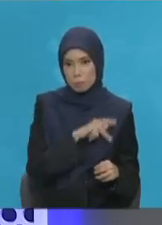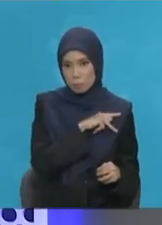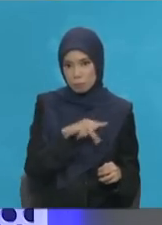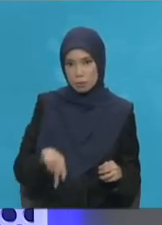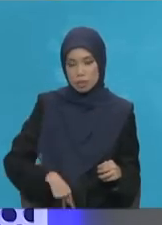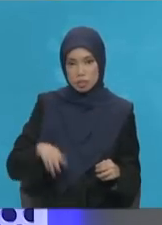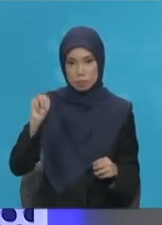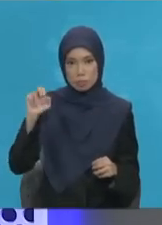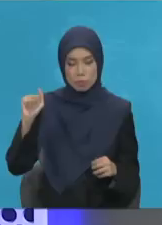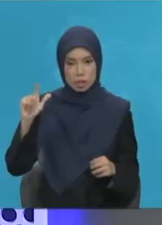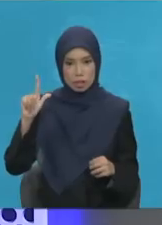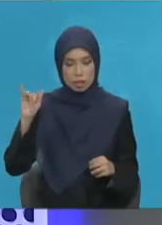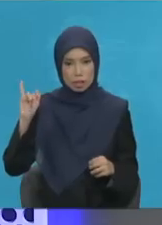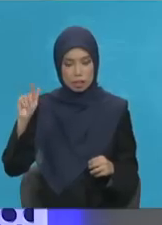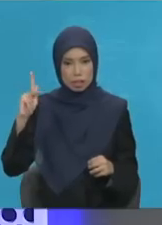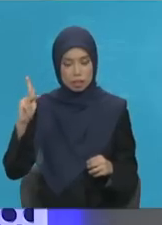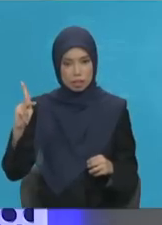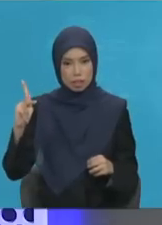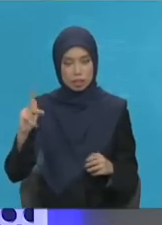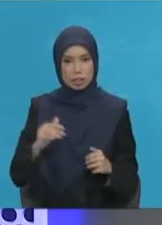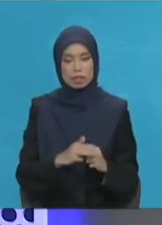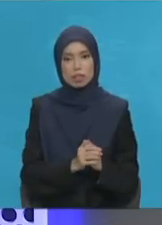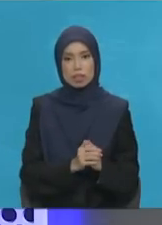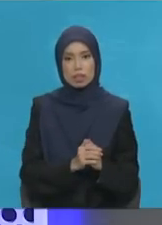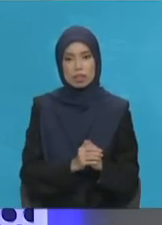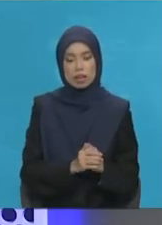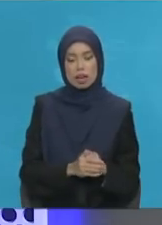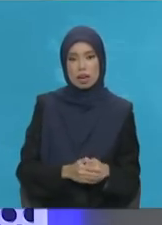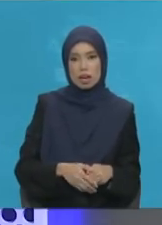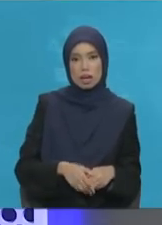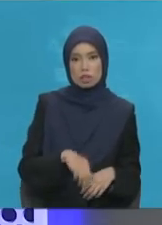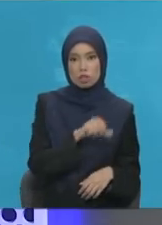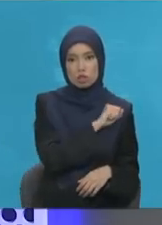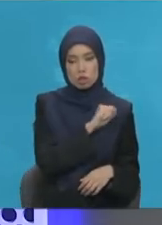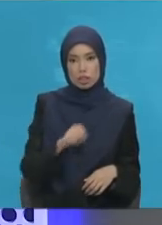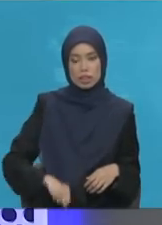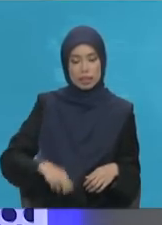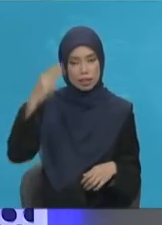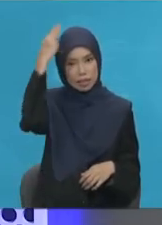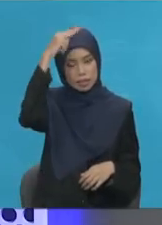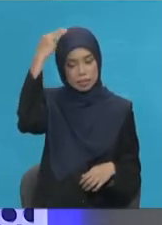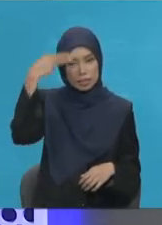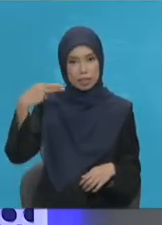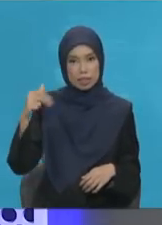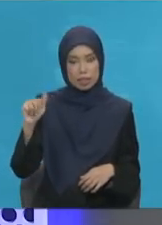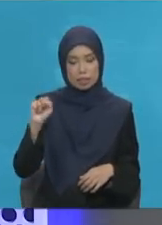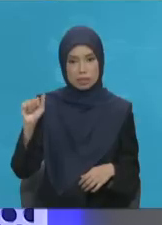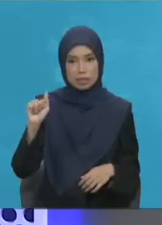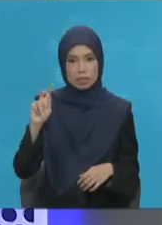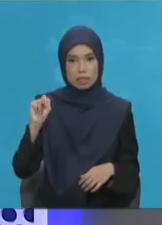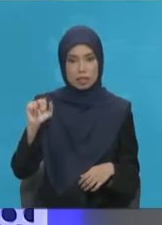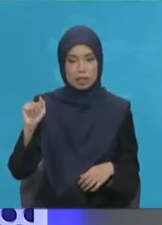ke bawah dunia Maha Mulia Paduka Sri Baginda Sultan Haji Hasan Al baqiyamah berangkat